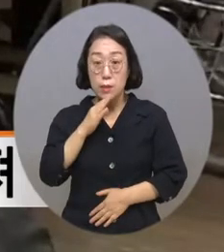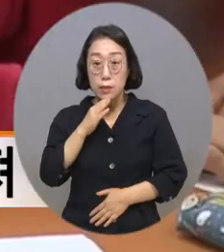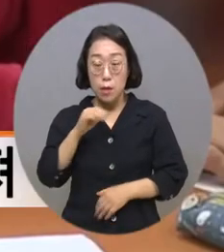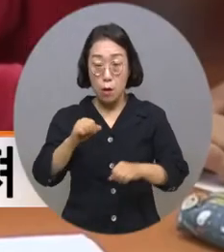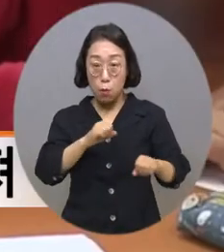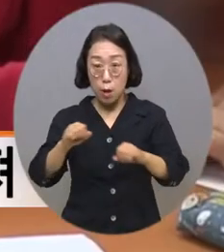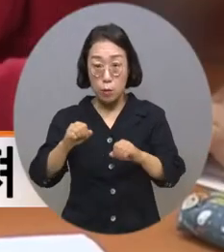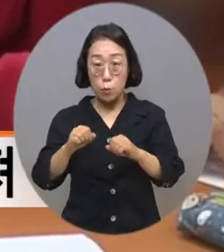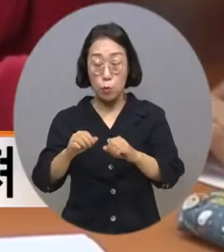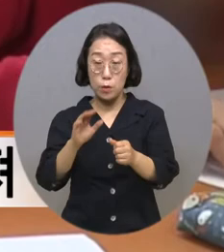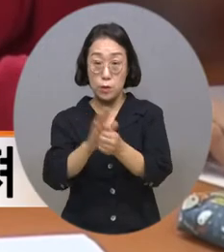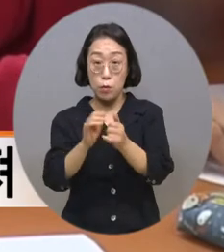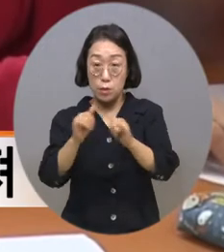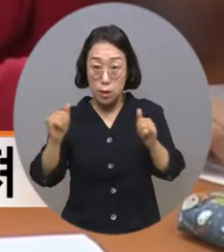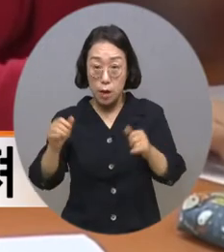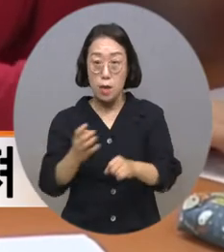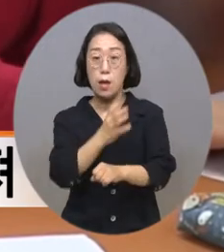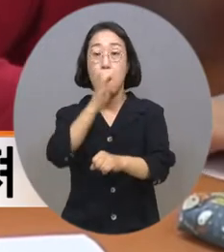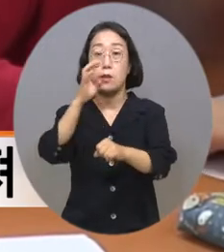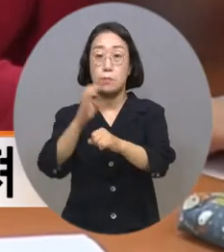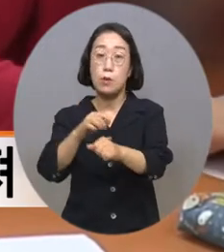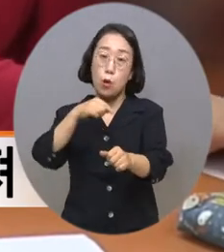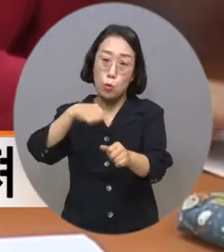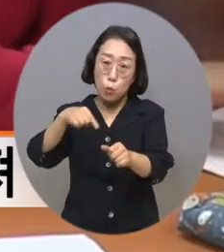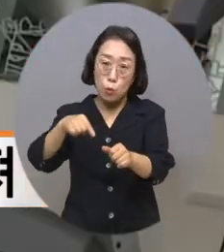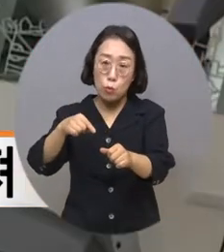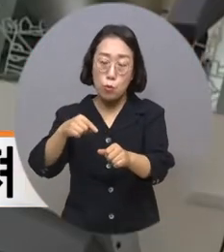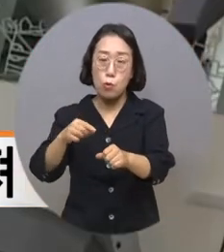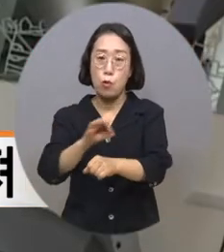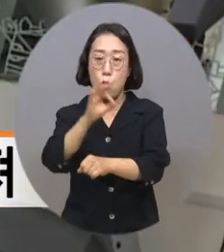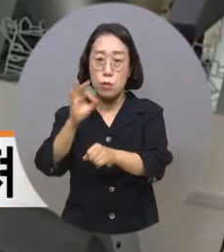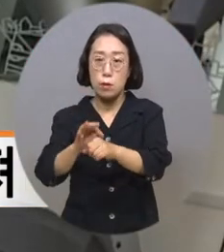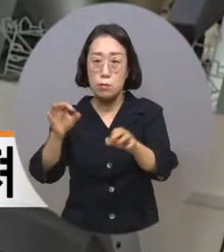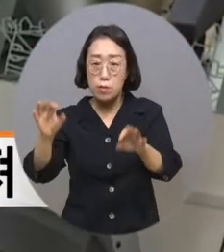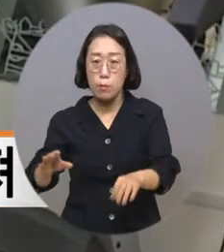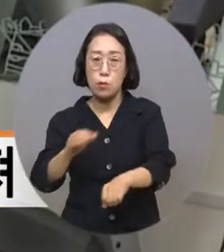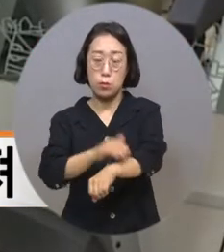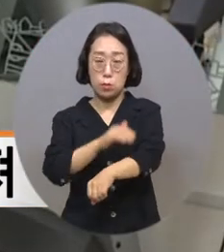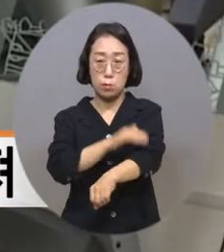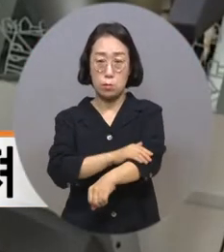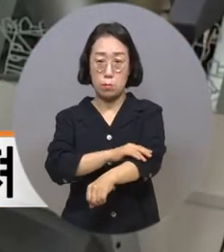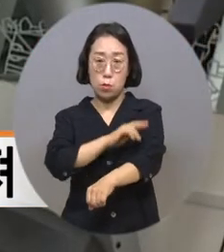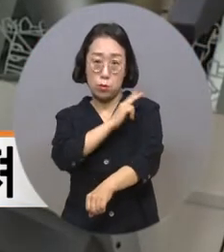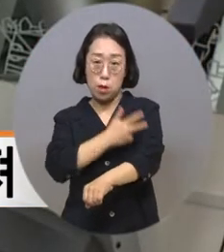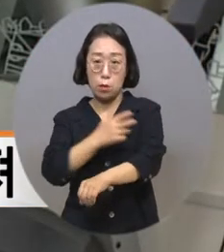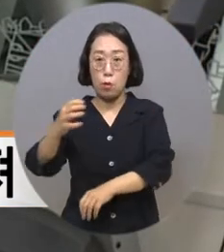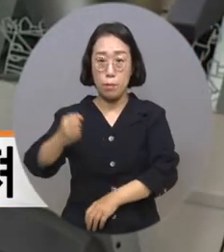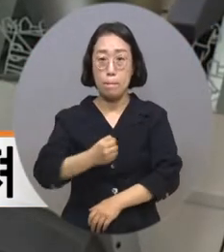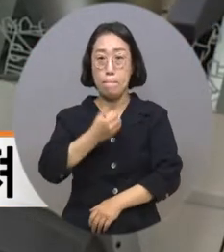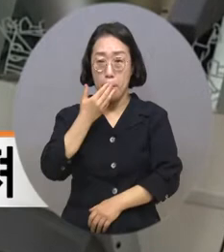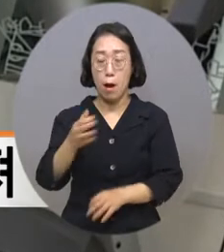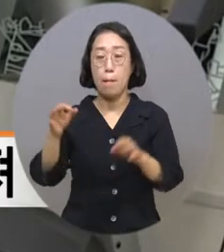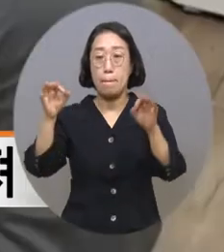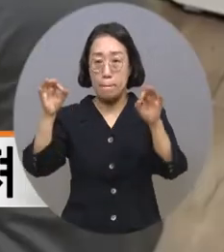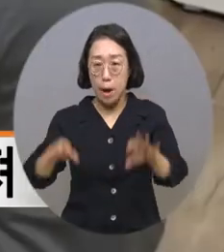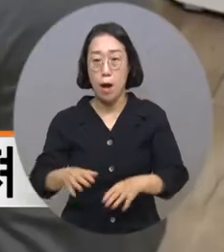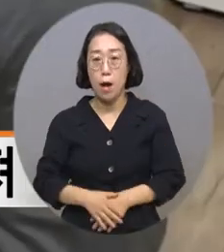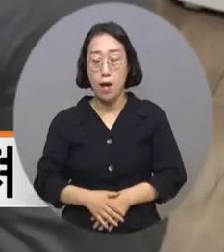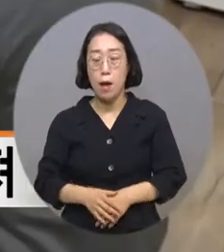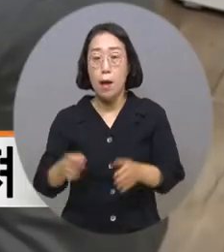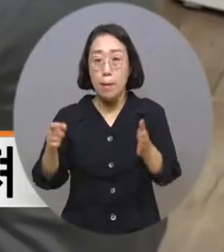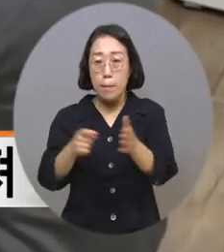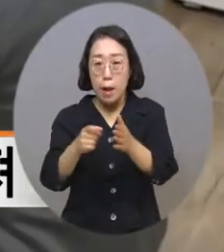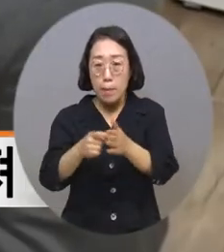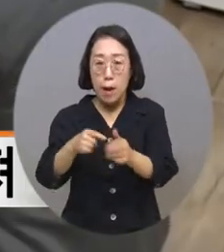전사의 경우 40시간의 교육과 10시간의 실수 만으로 자격을 취득할 수 있습니다 이는 활동 전사에 빠른